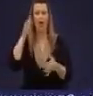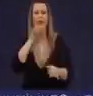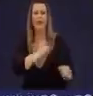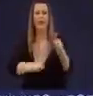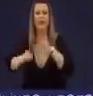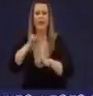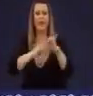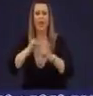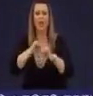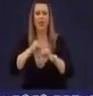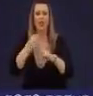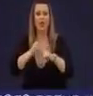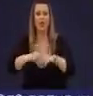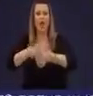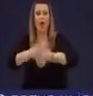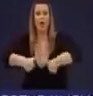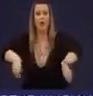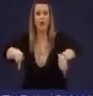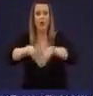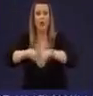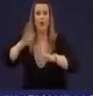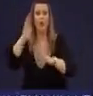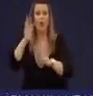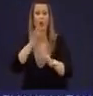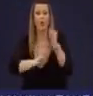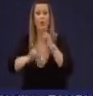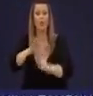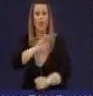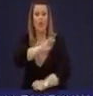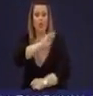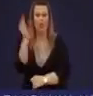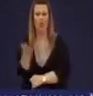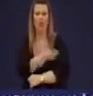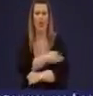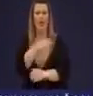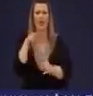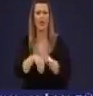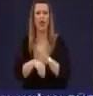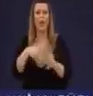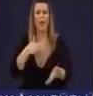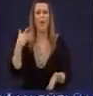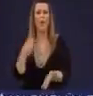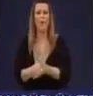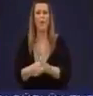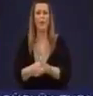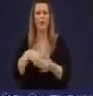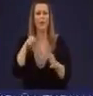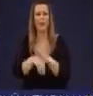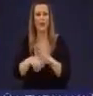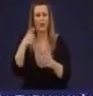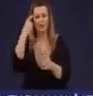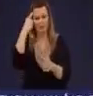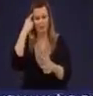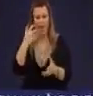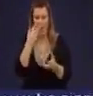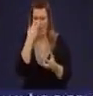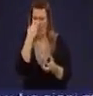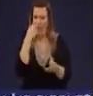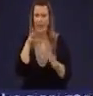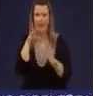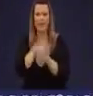danışıqlar masasında prinsipial mövqeyimizi gücləndirəcəyik və bizim prinsipial mövqeyimizin